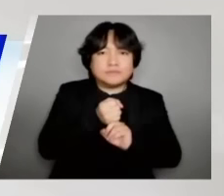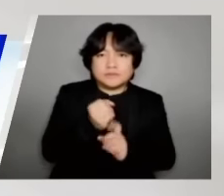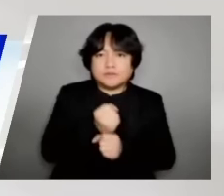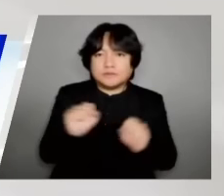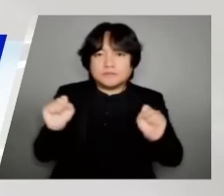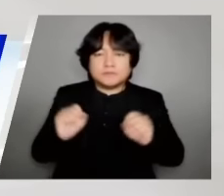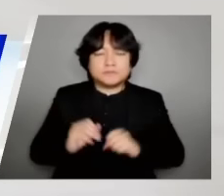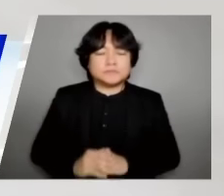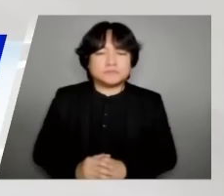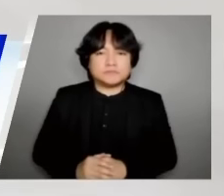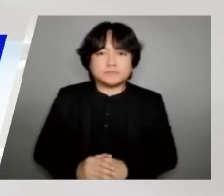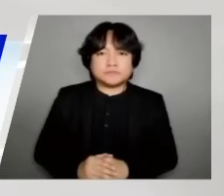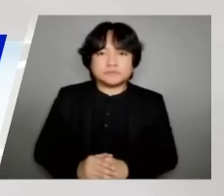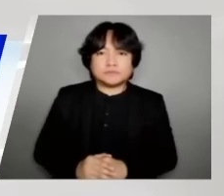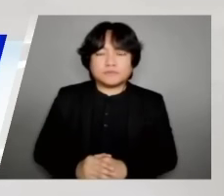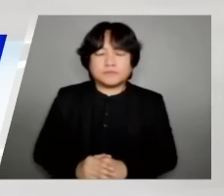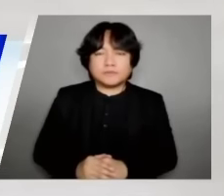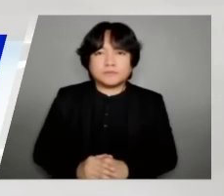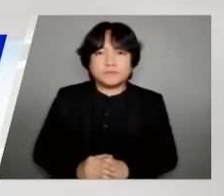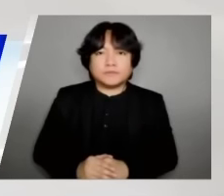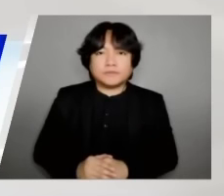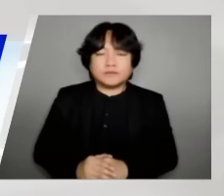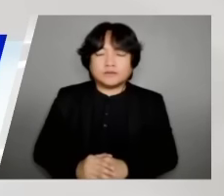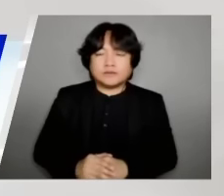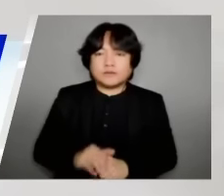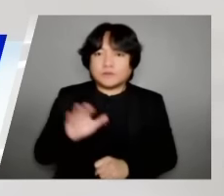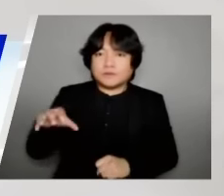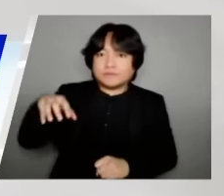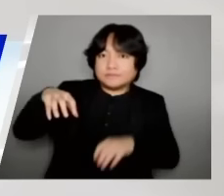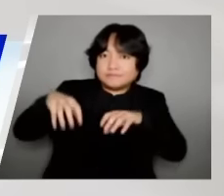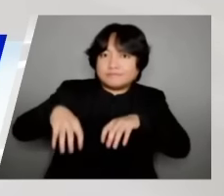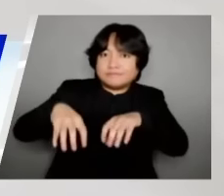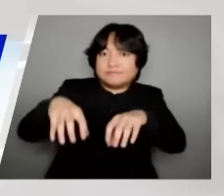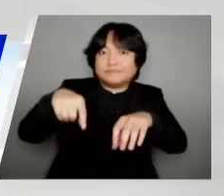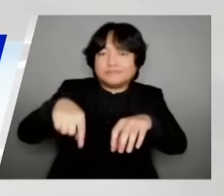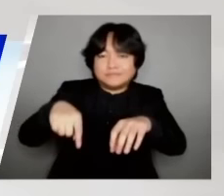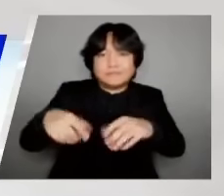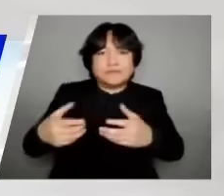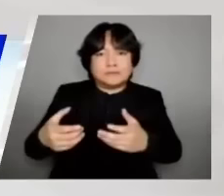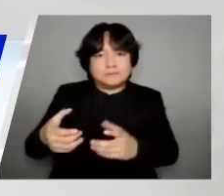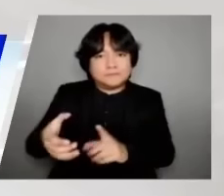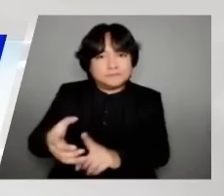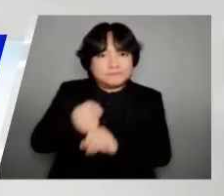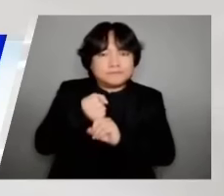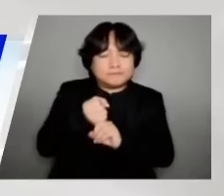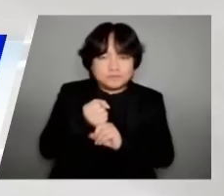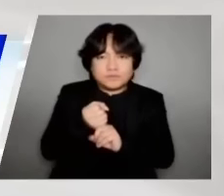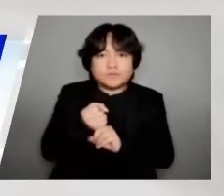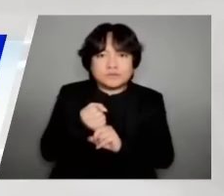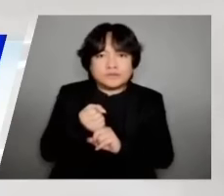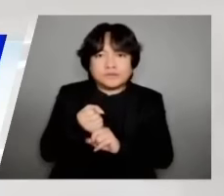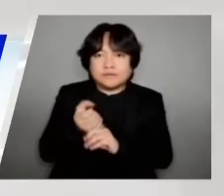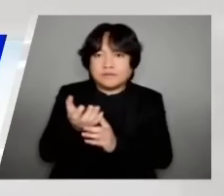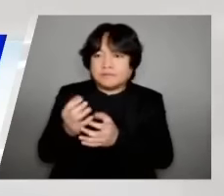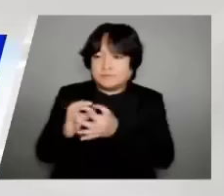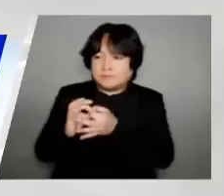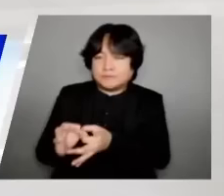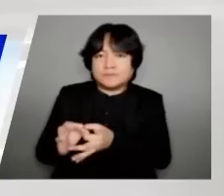Tumulong din sa pag-rescue ng mga kapit-bahay sa sitio sa Lamabuluhan si SK Kagawad Joshua Sanggalang. Kahit maging